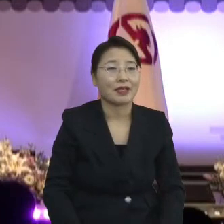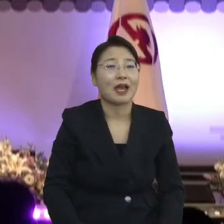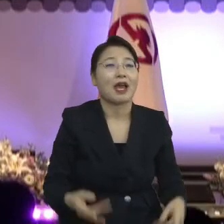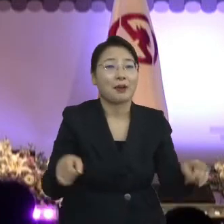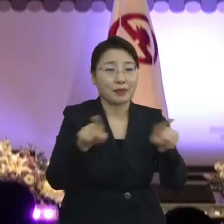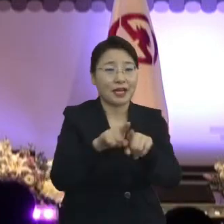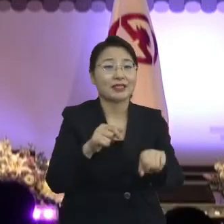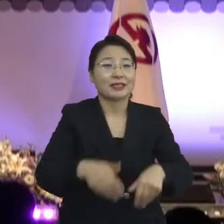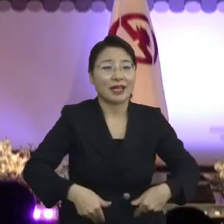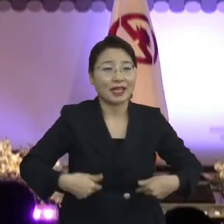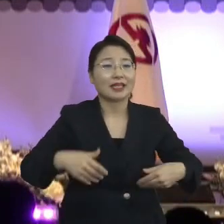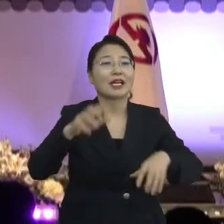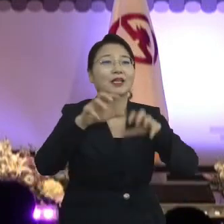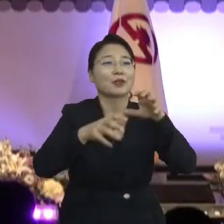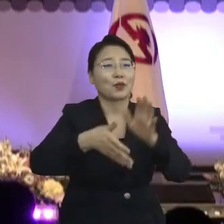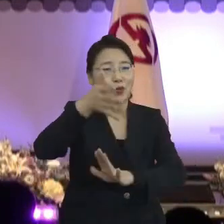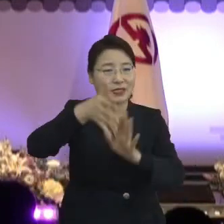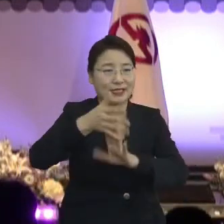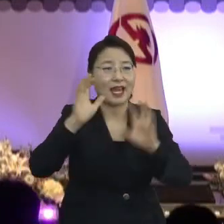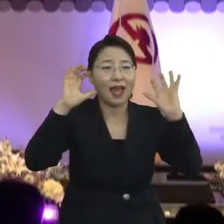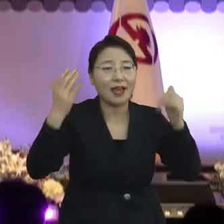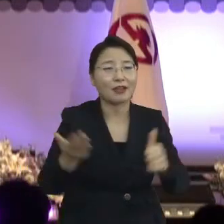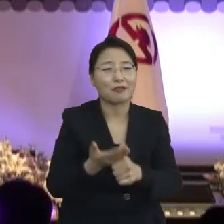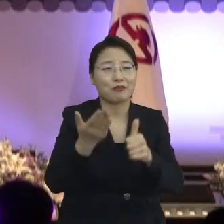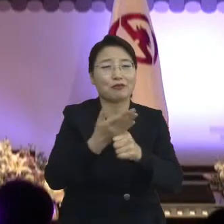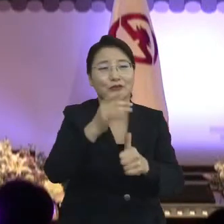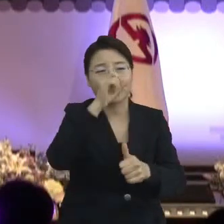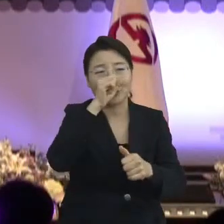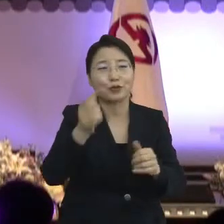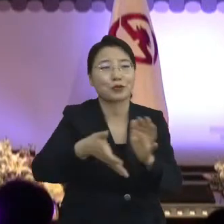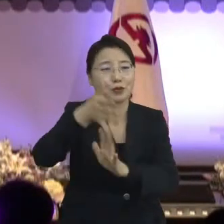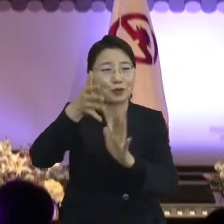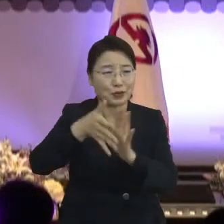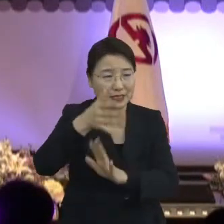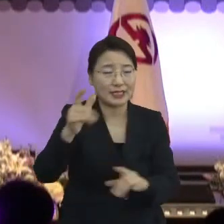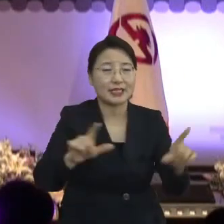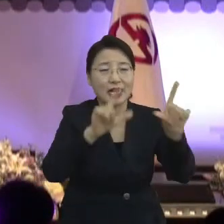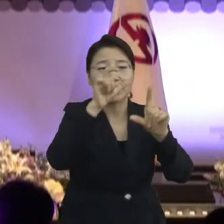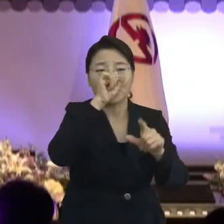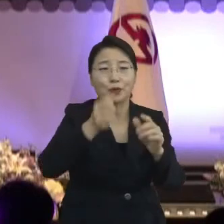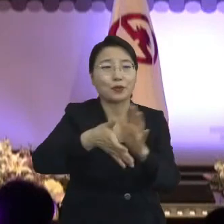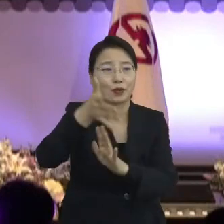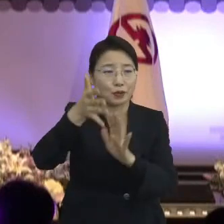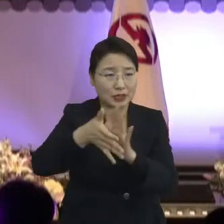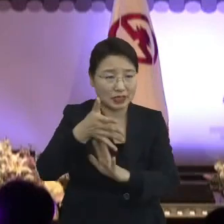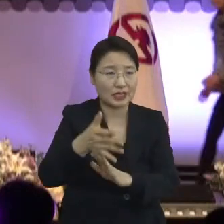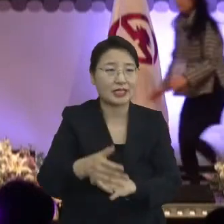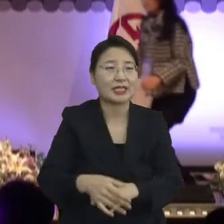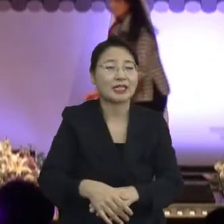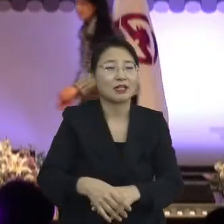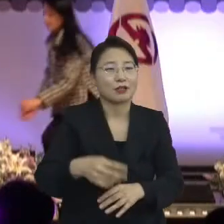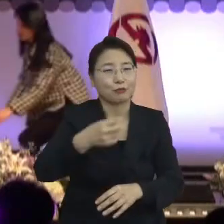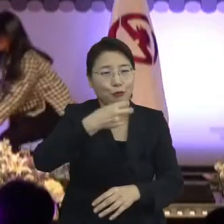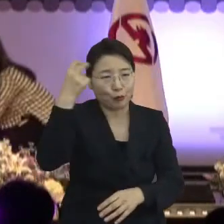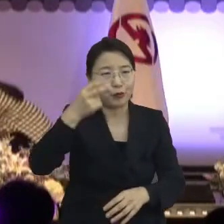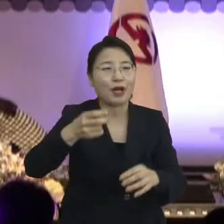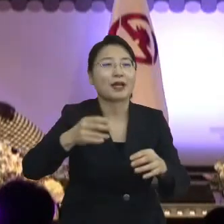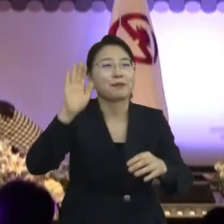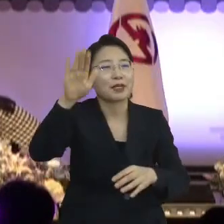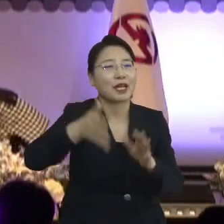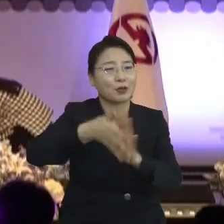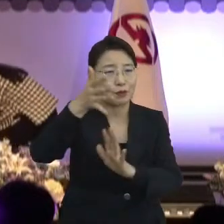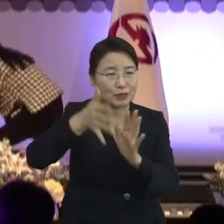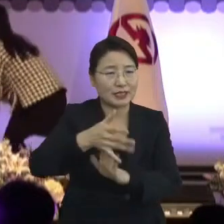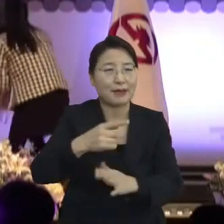도시, 아이 키우기 좋은 도시, 살기 좋은 도시, 스마트 미래 도시, 재해 제로